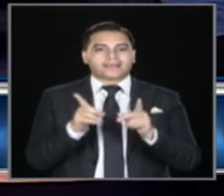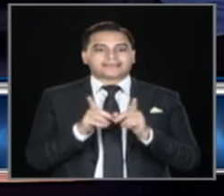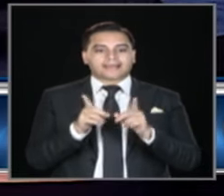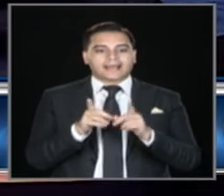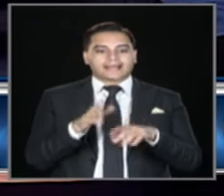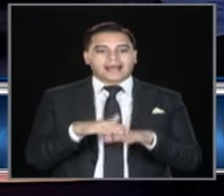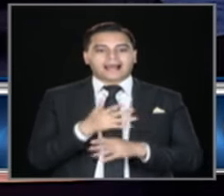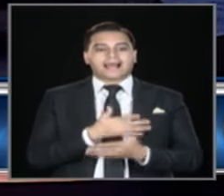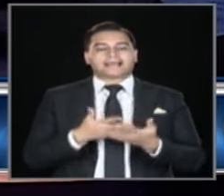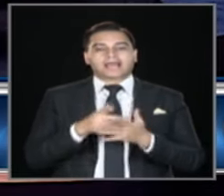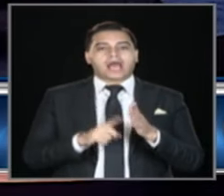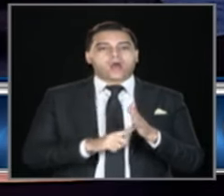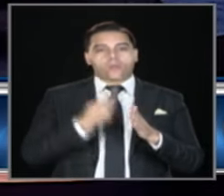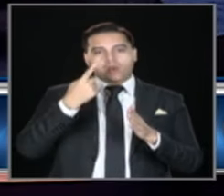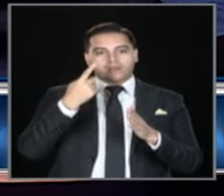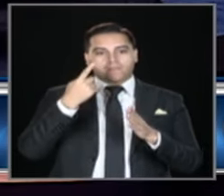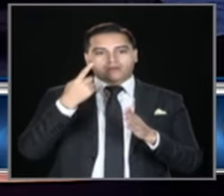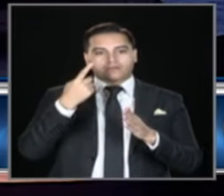الاداري اول